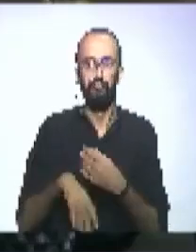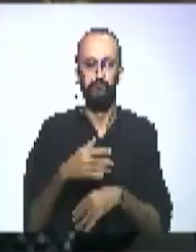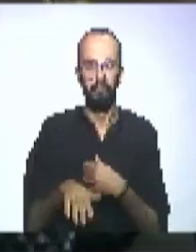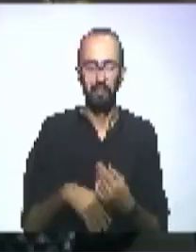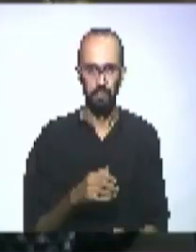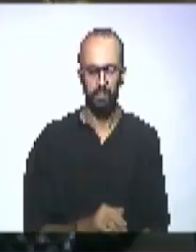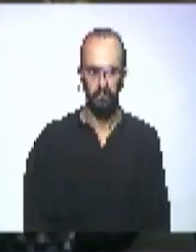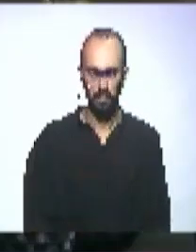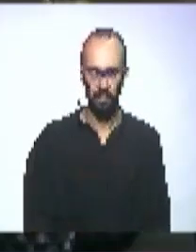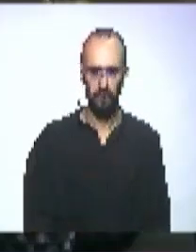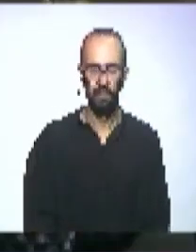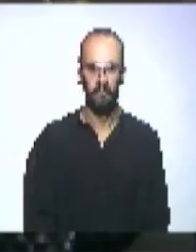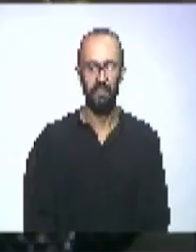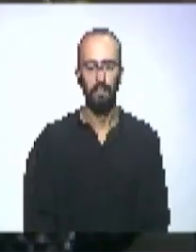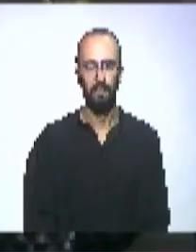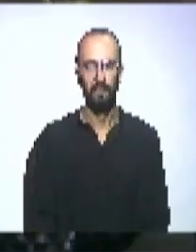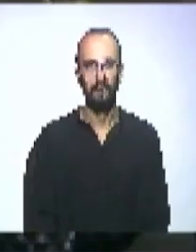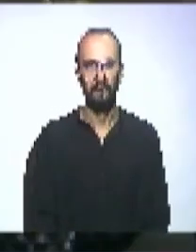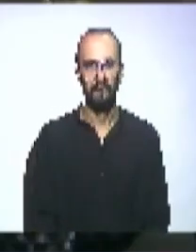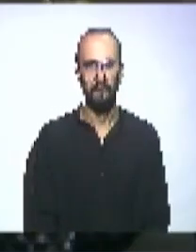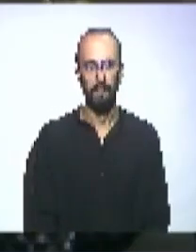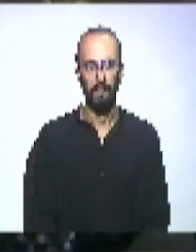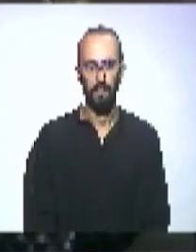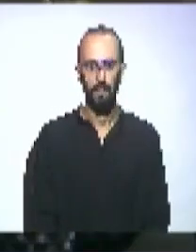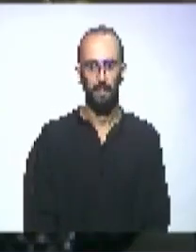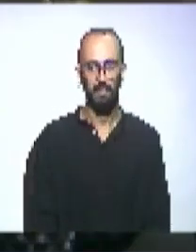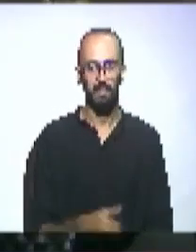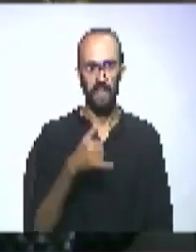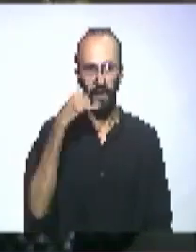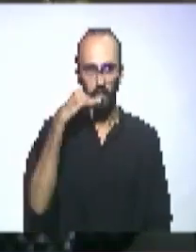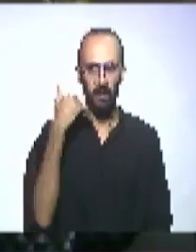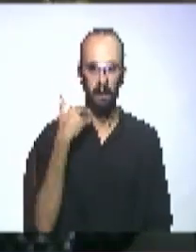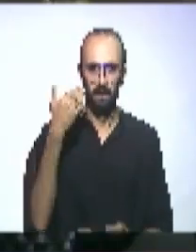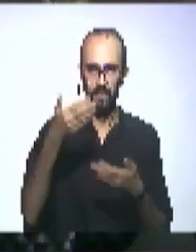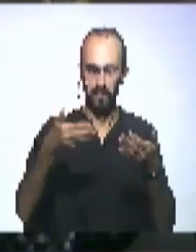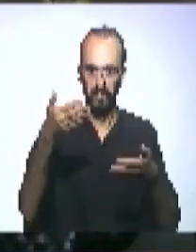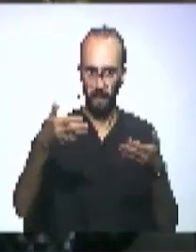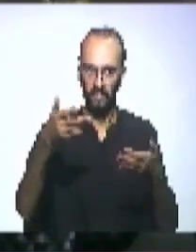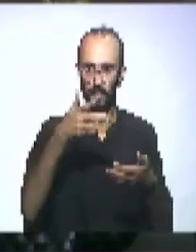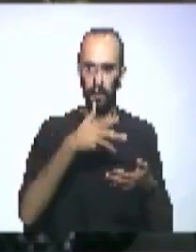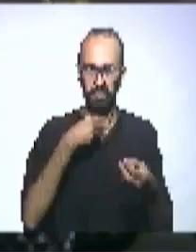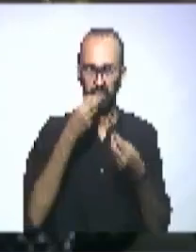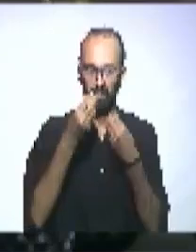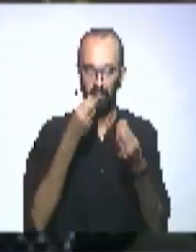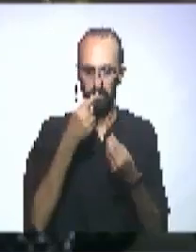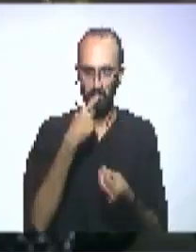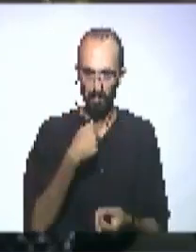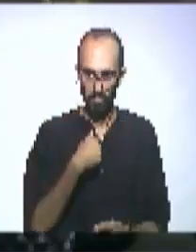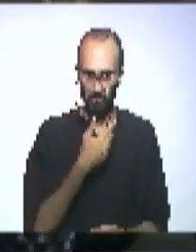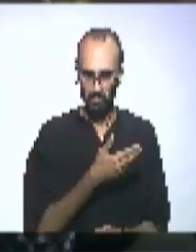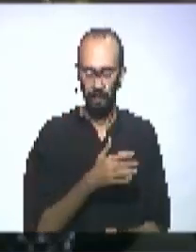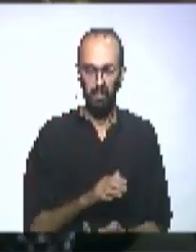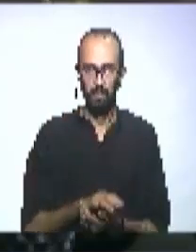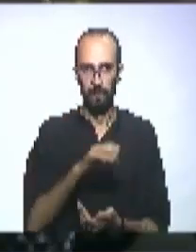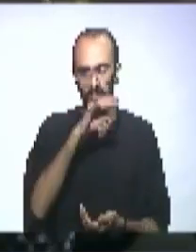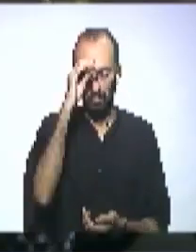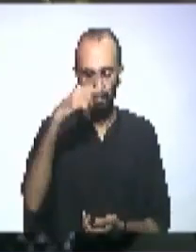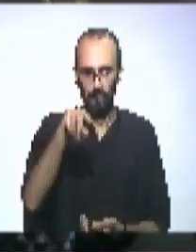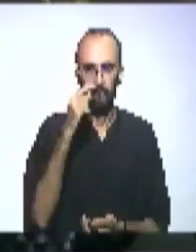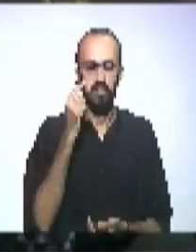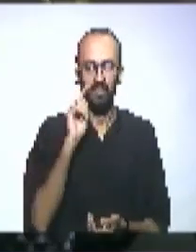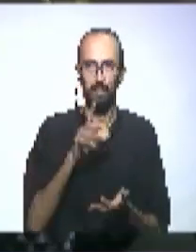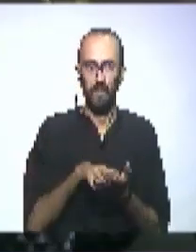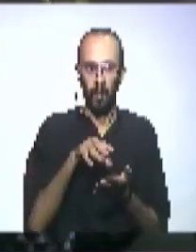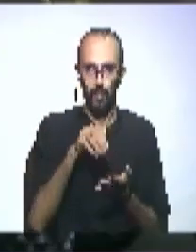باقي الاكل. ارقام التليفونات على الشاشه للي عايز يتواصل مع الشيف. واللي ما تابعش معانا من بدايه الحلقه